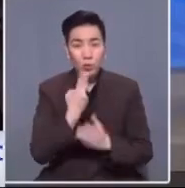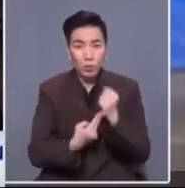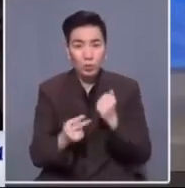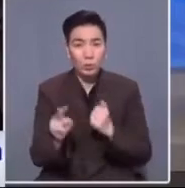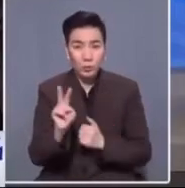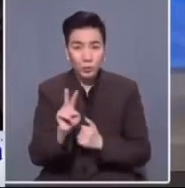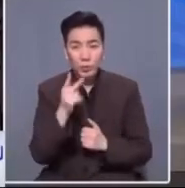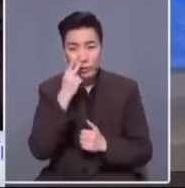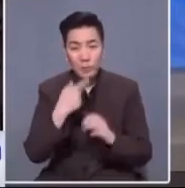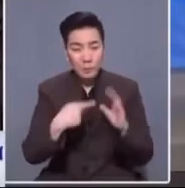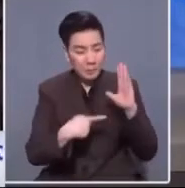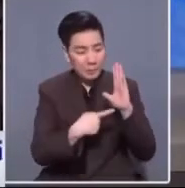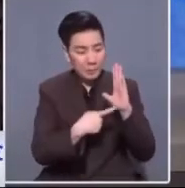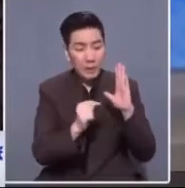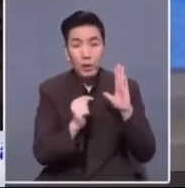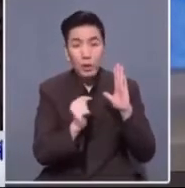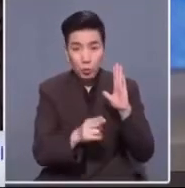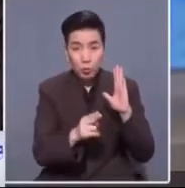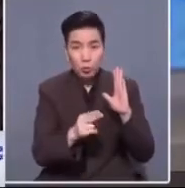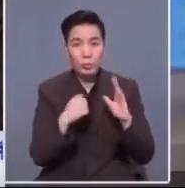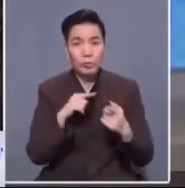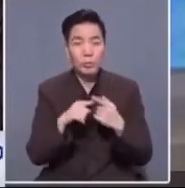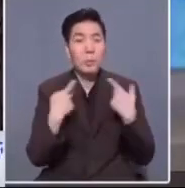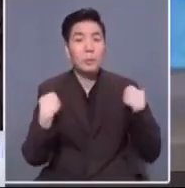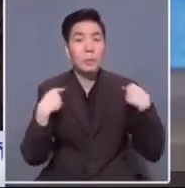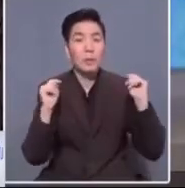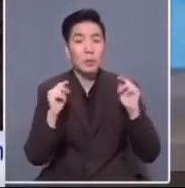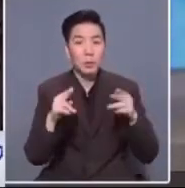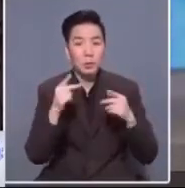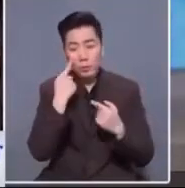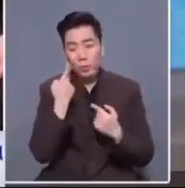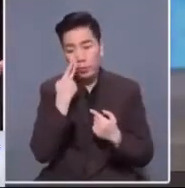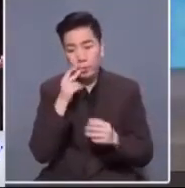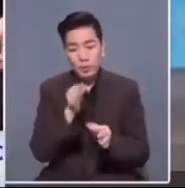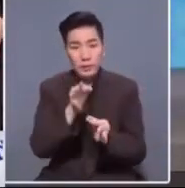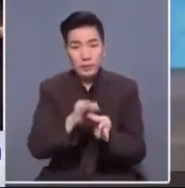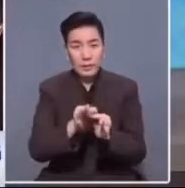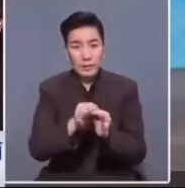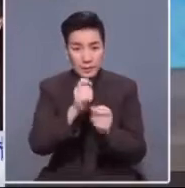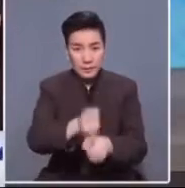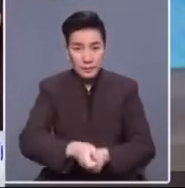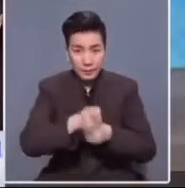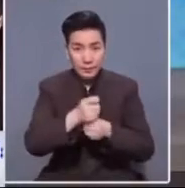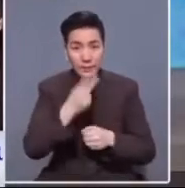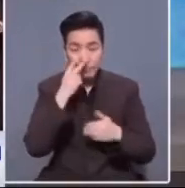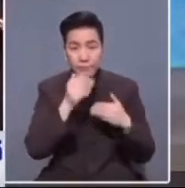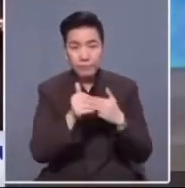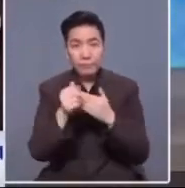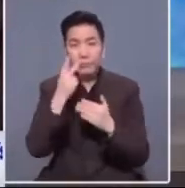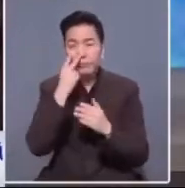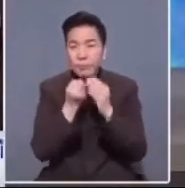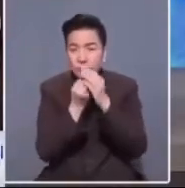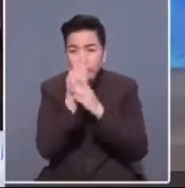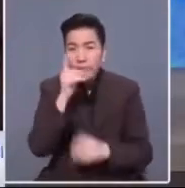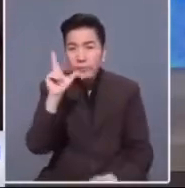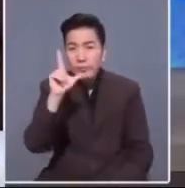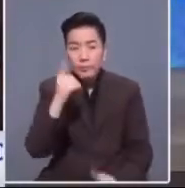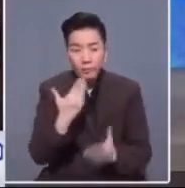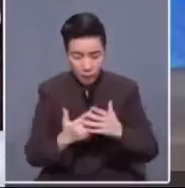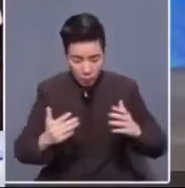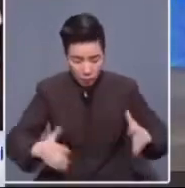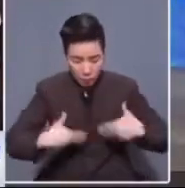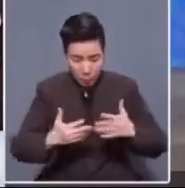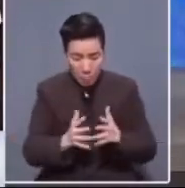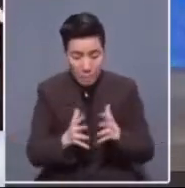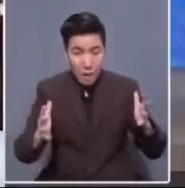ไปกันที่จังหวัดปทุมธานีเดี๋ยวไปพร้อมกันกับธกส.ด้วยเคียงคู่รู้ค่ากับธกส.จะไปดูกันว่าดอกดาวเรืองจะสร้างรายได้ม